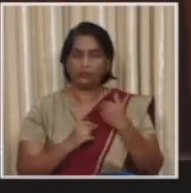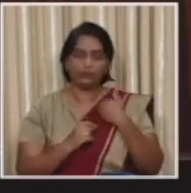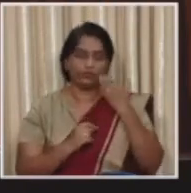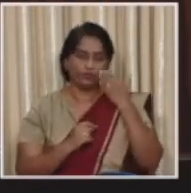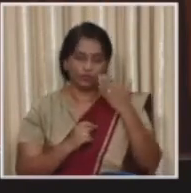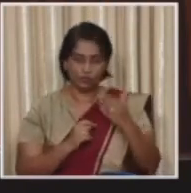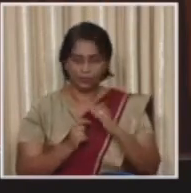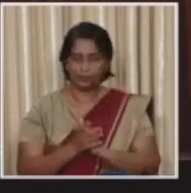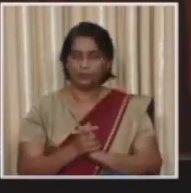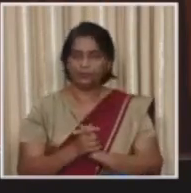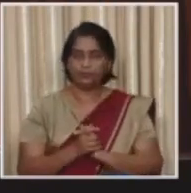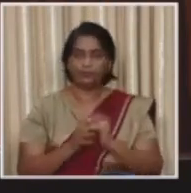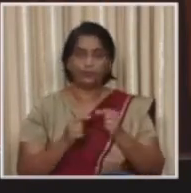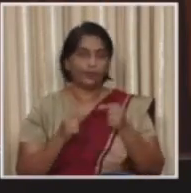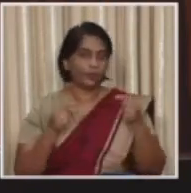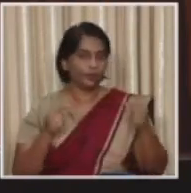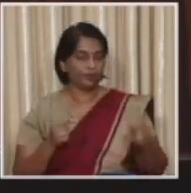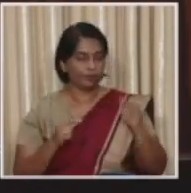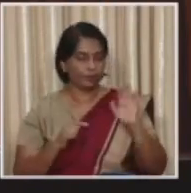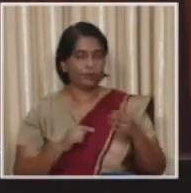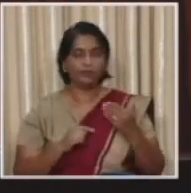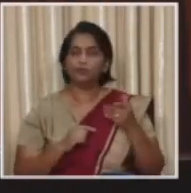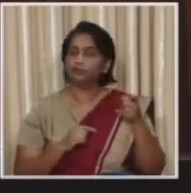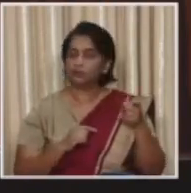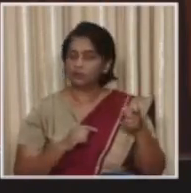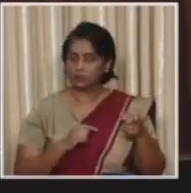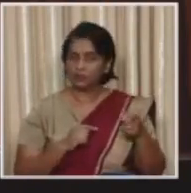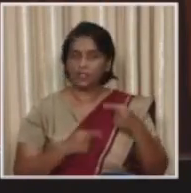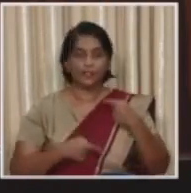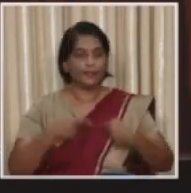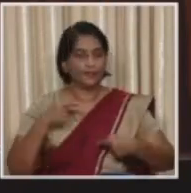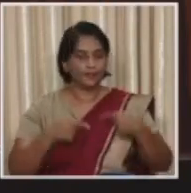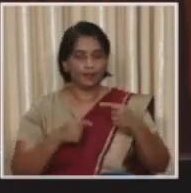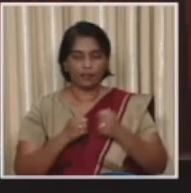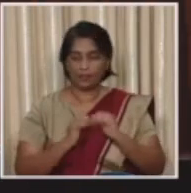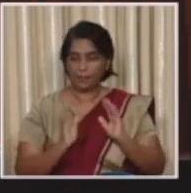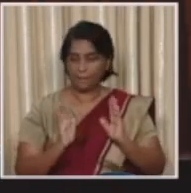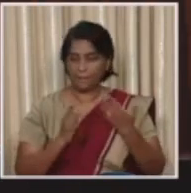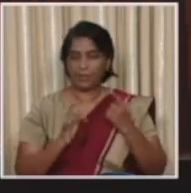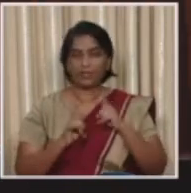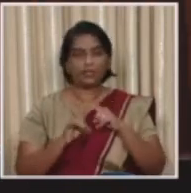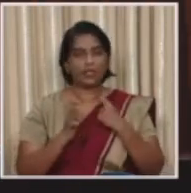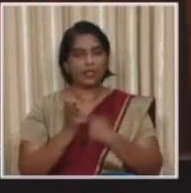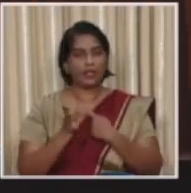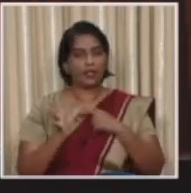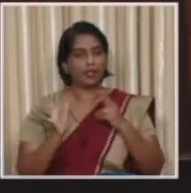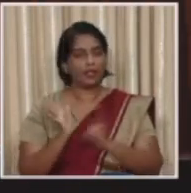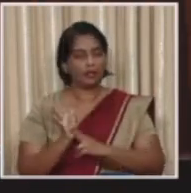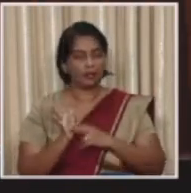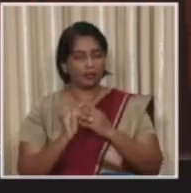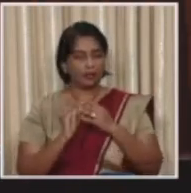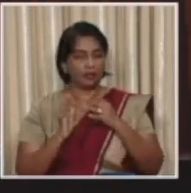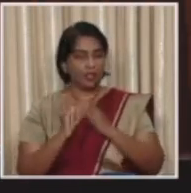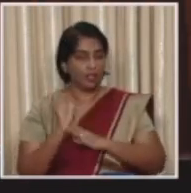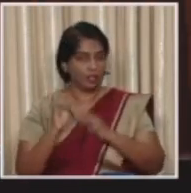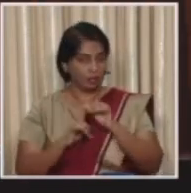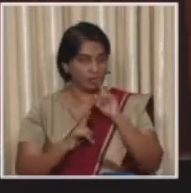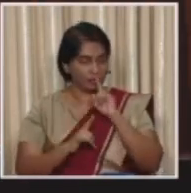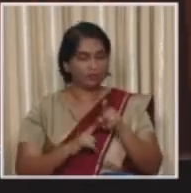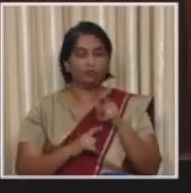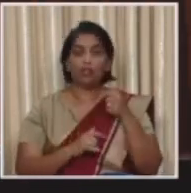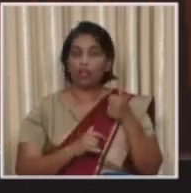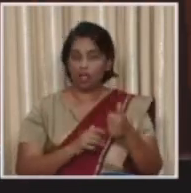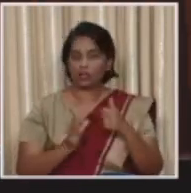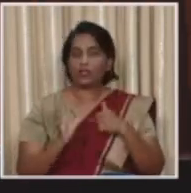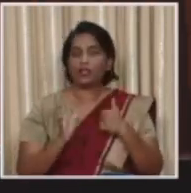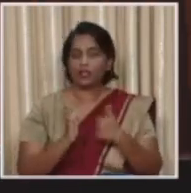දකිනවා විපක්ෂය වෙනුවෙන් මේ විවාදය ආරම්භ කරපු ඉරාන් වික්‍රමරත්න මන්ත්‍රීතුමා කිව්වා මේක හොඳ